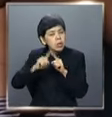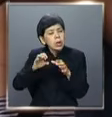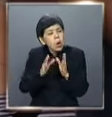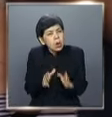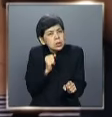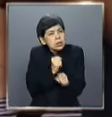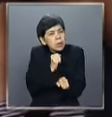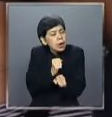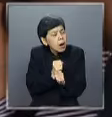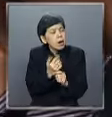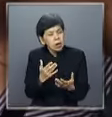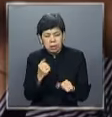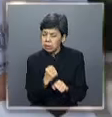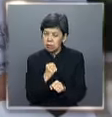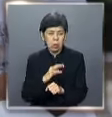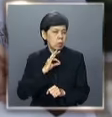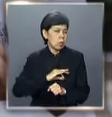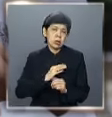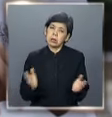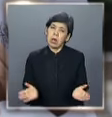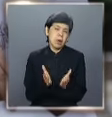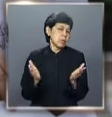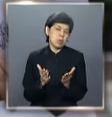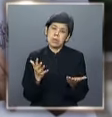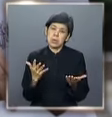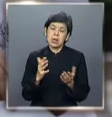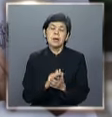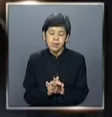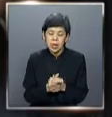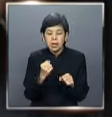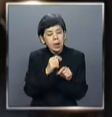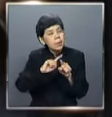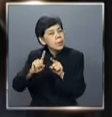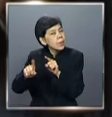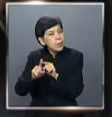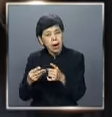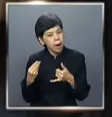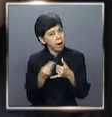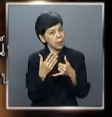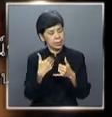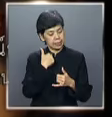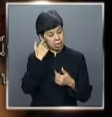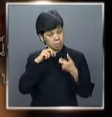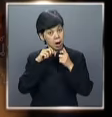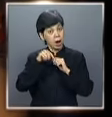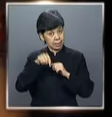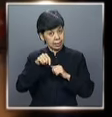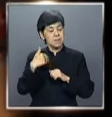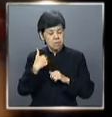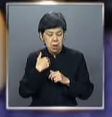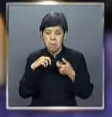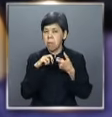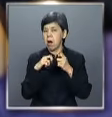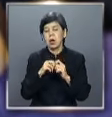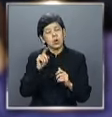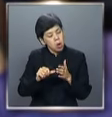นทำงานด้านเด็กที่ยังไม่ได้รับการสนับสนุนอย่างเต็มที่จากหน่วยงานต่างๆซึ่งปัญหาที่ได้กล่าวมานี้เป็นปัญห